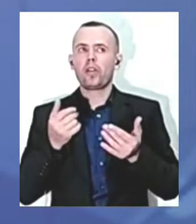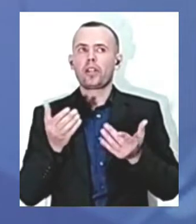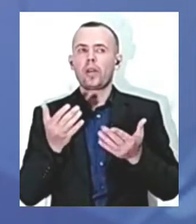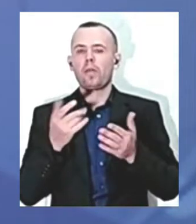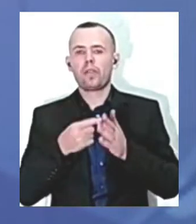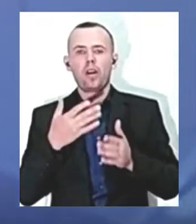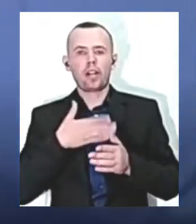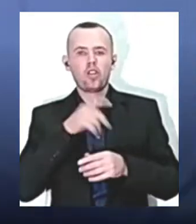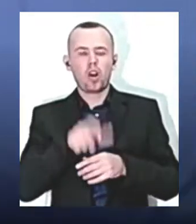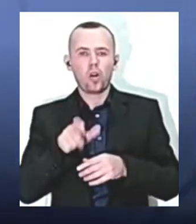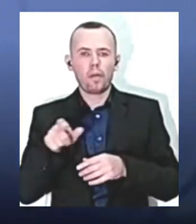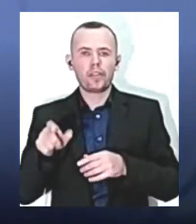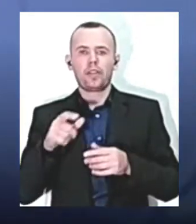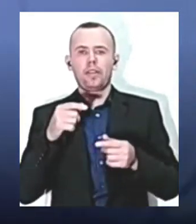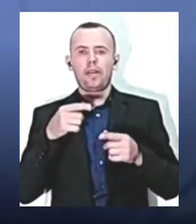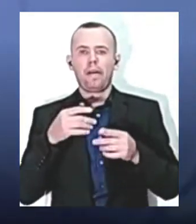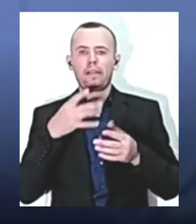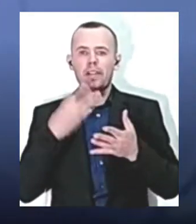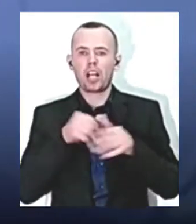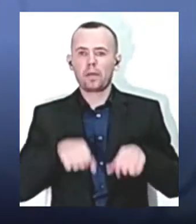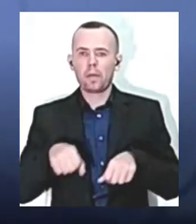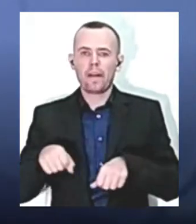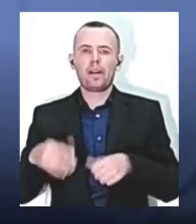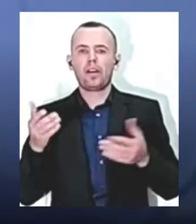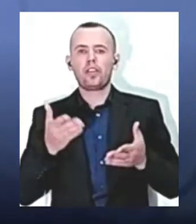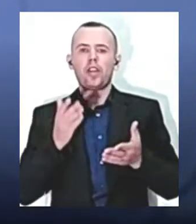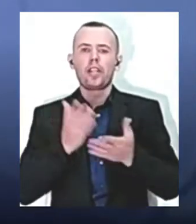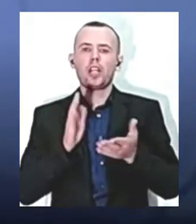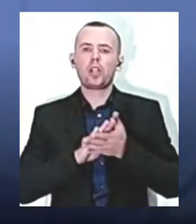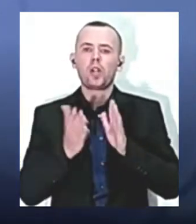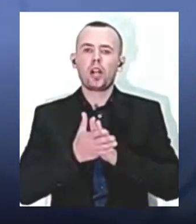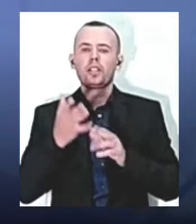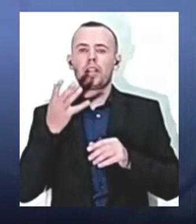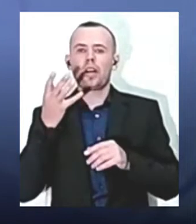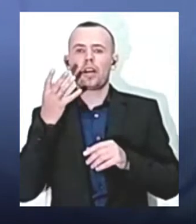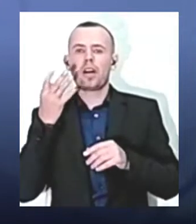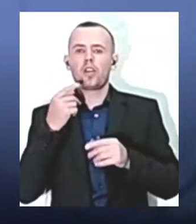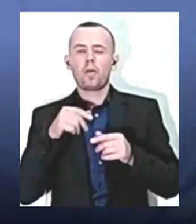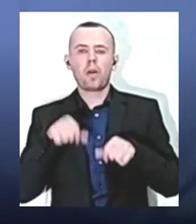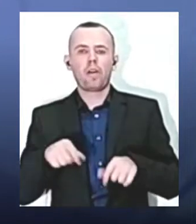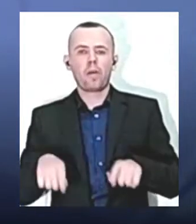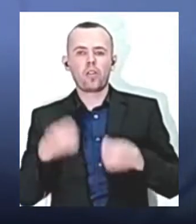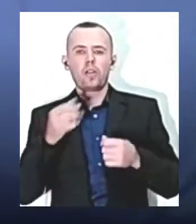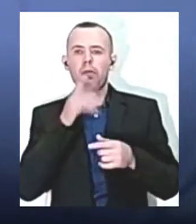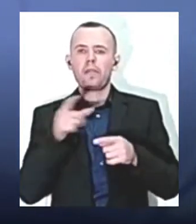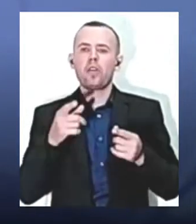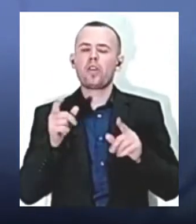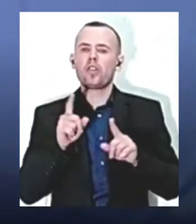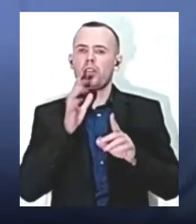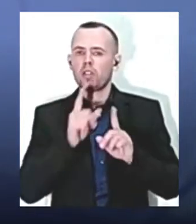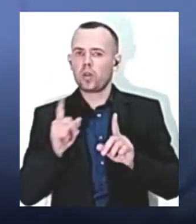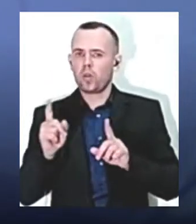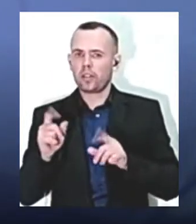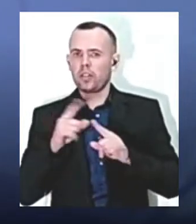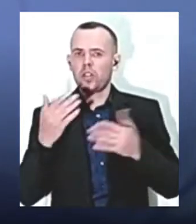власними правами, чи є ситуації, коли їхні права порушуються, наскільки часто, і чи люди щось роблять для захисту своїх прав, а також